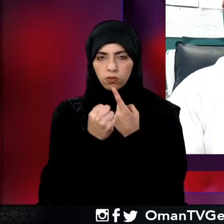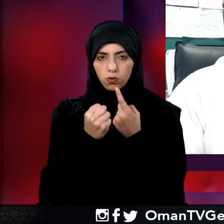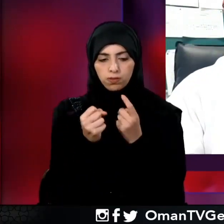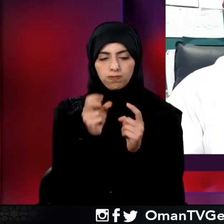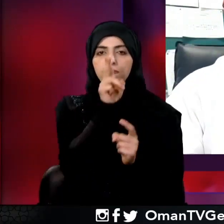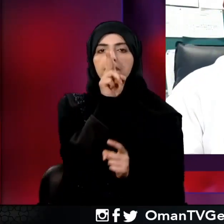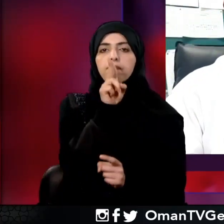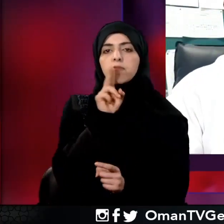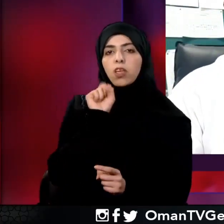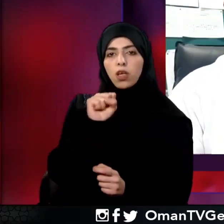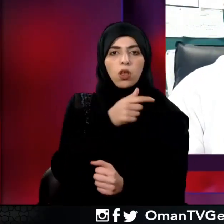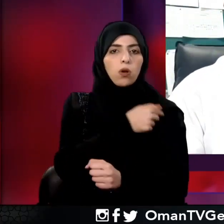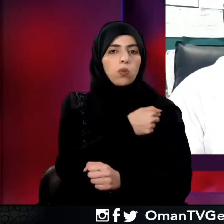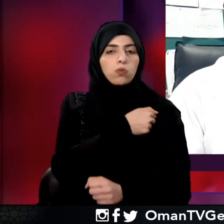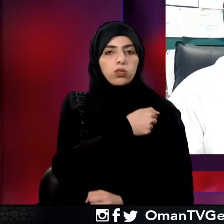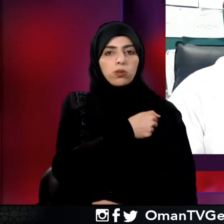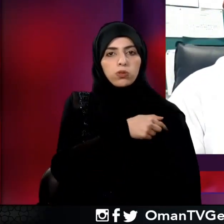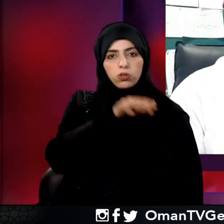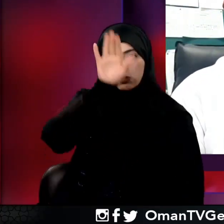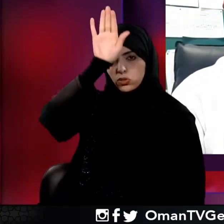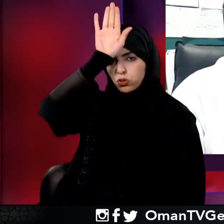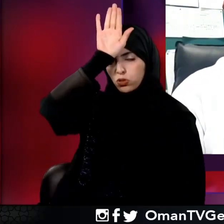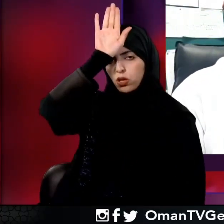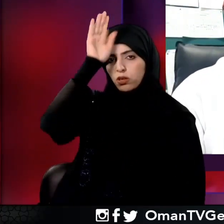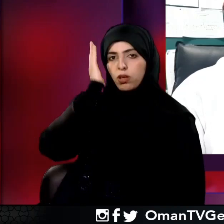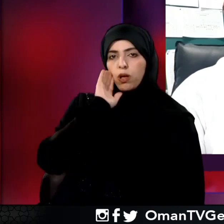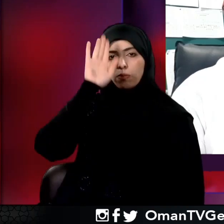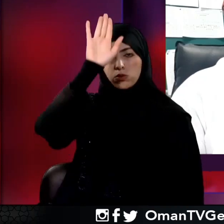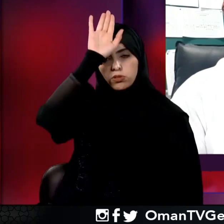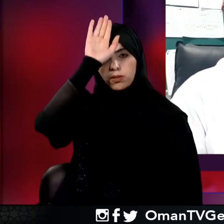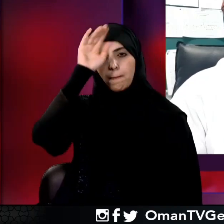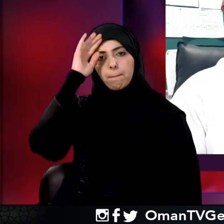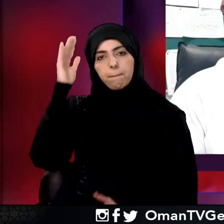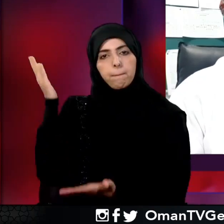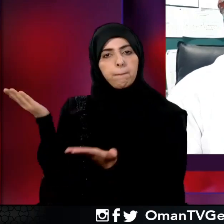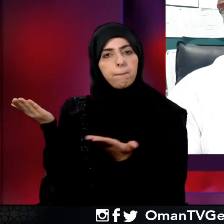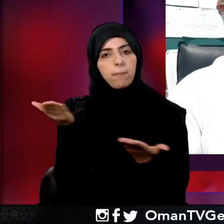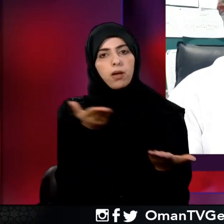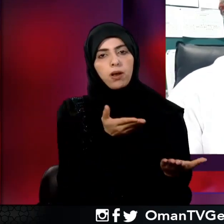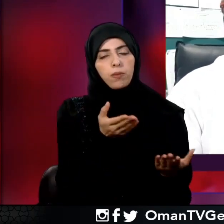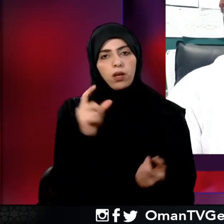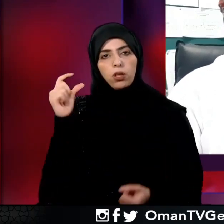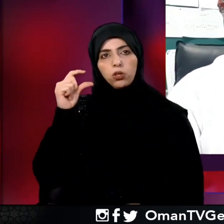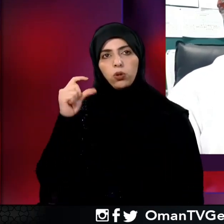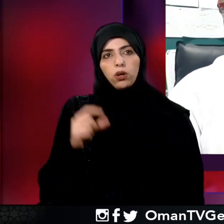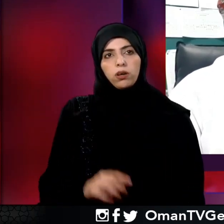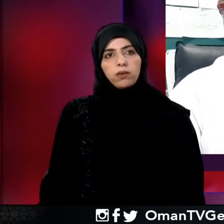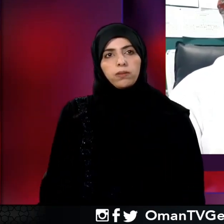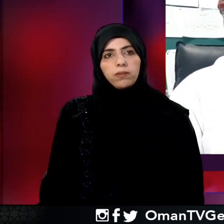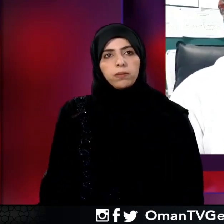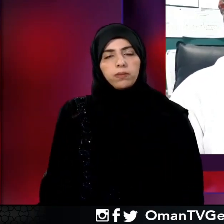التعقيم بمستشفى السلطان قابوس. أهلا وسهلا بك دكتور.